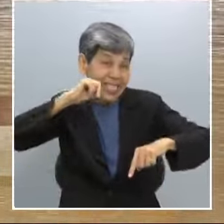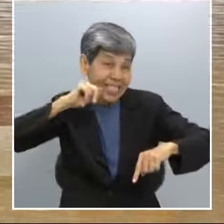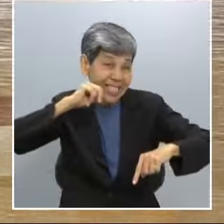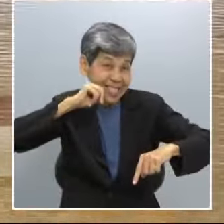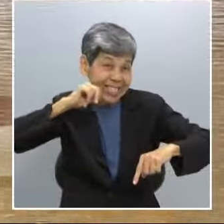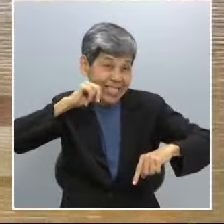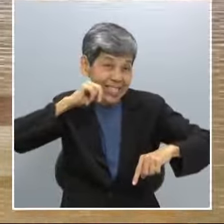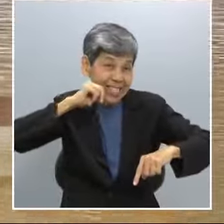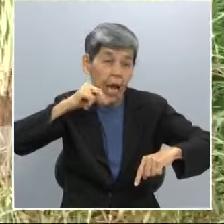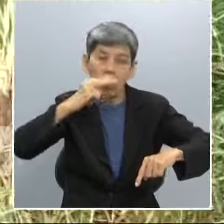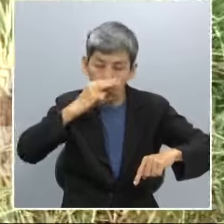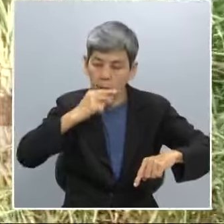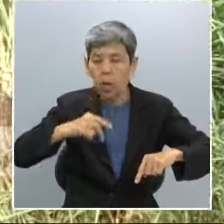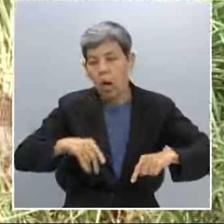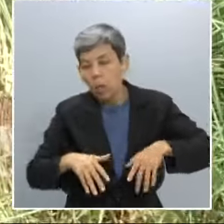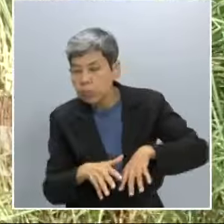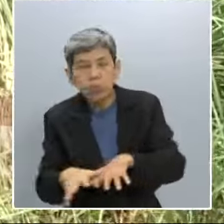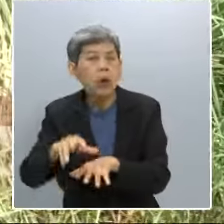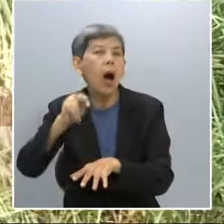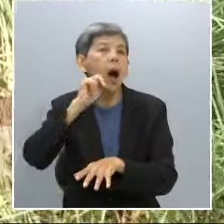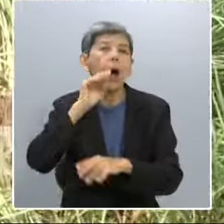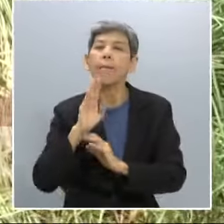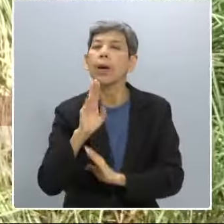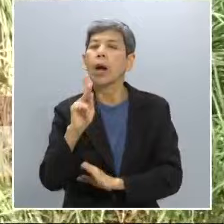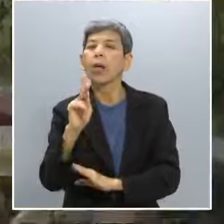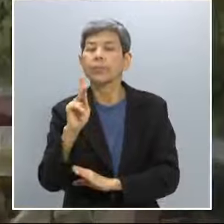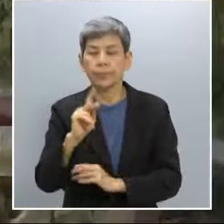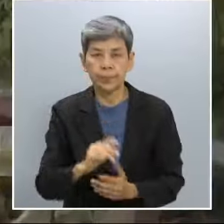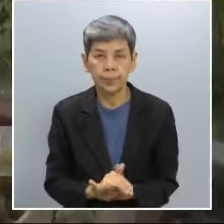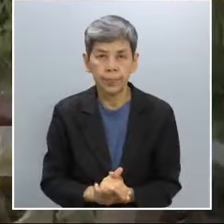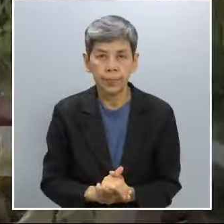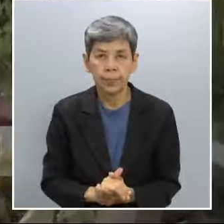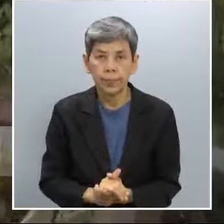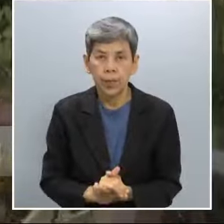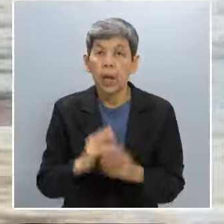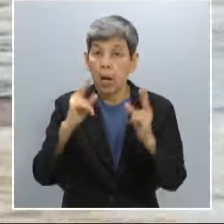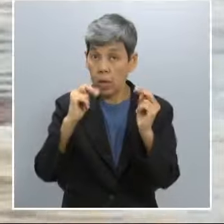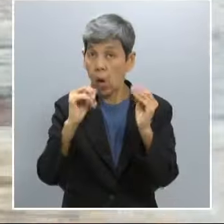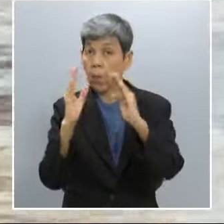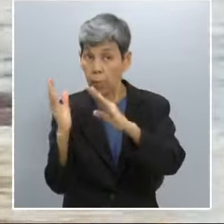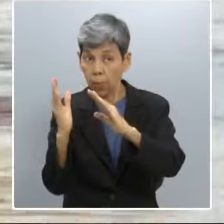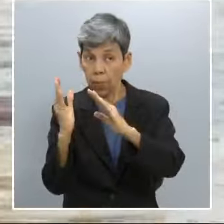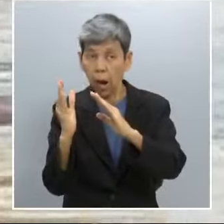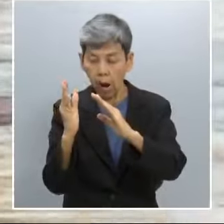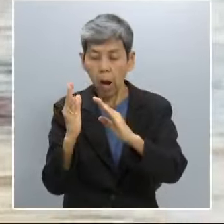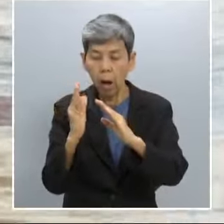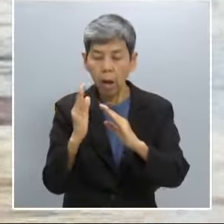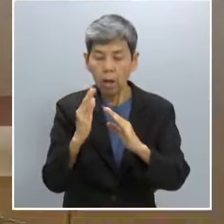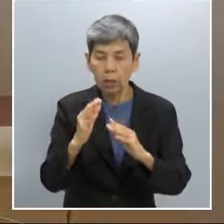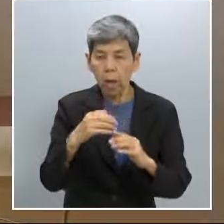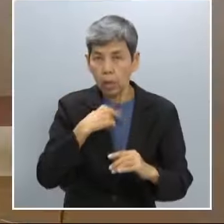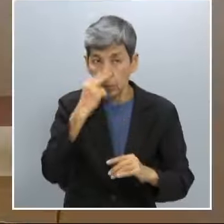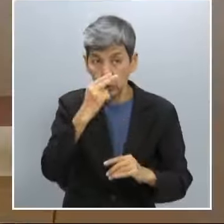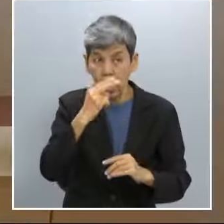าท่อข้ามมาหาที่หนองบึงการ ขณะที่ในส่วนของนครพนมถัดมาเลยถ้าเราดูต